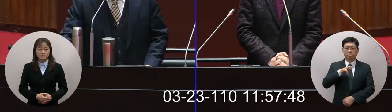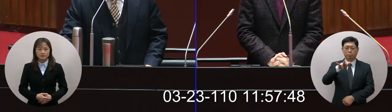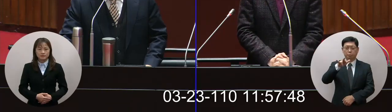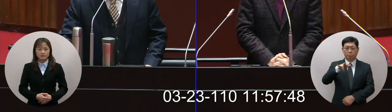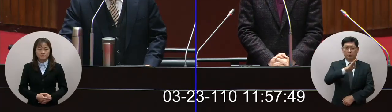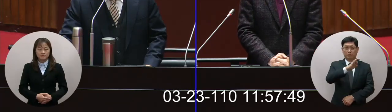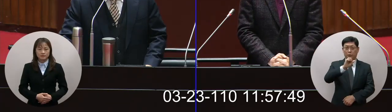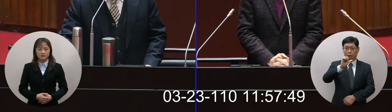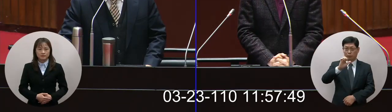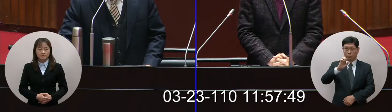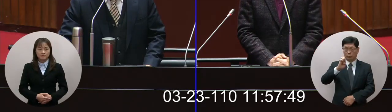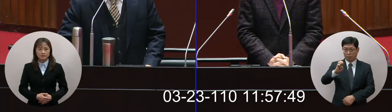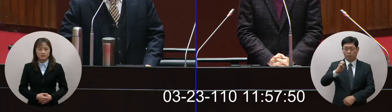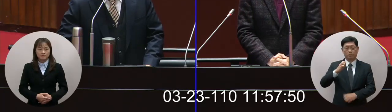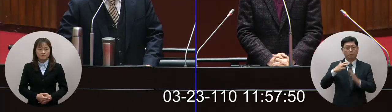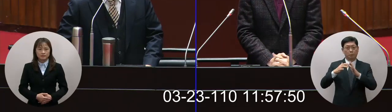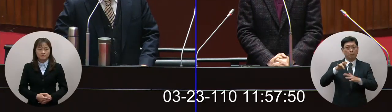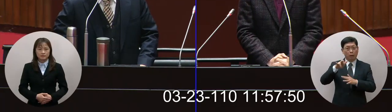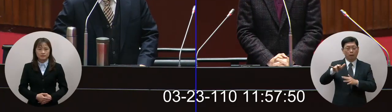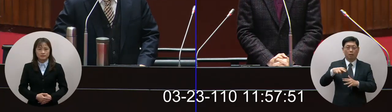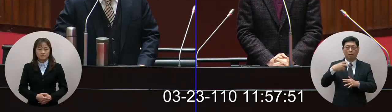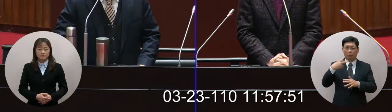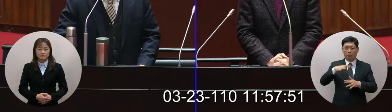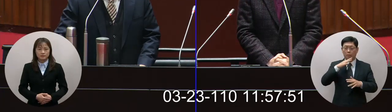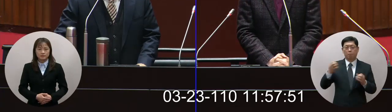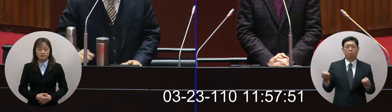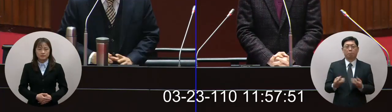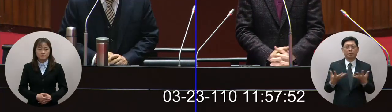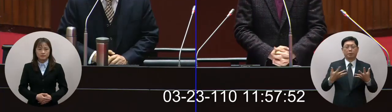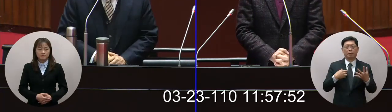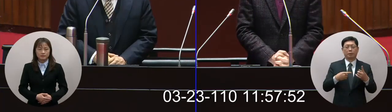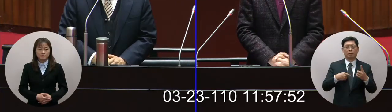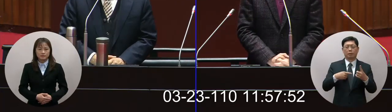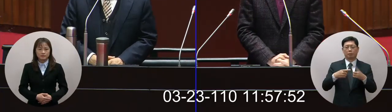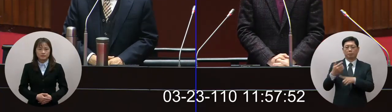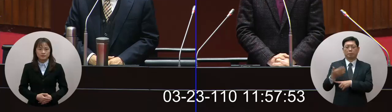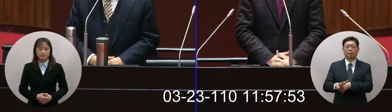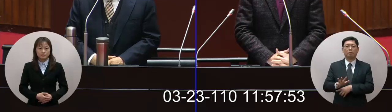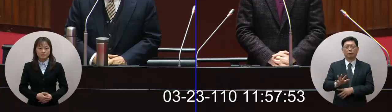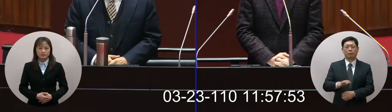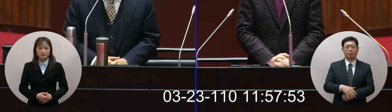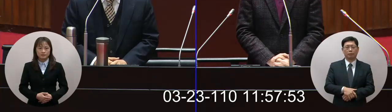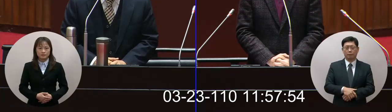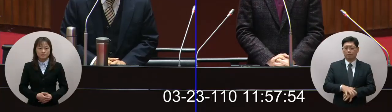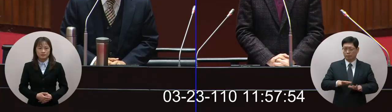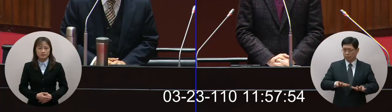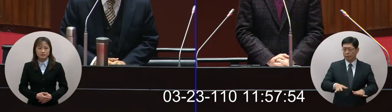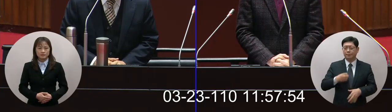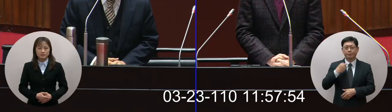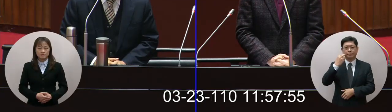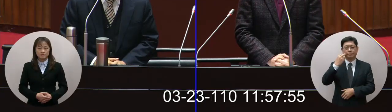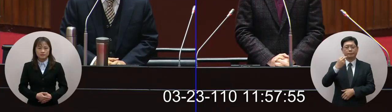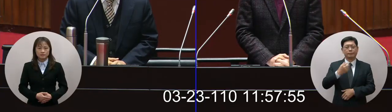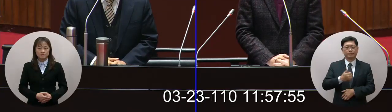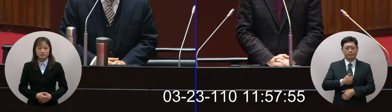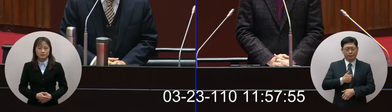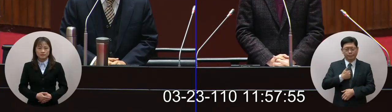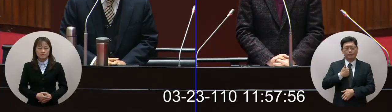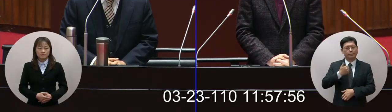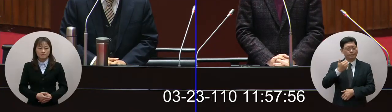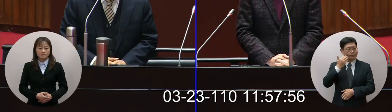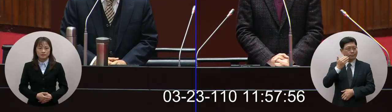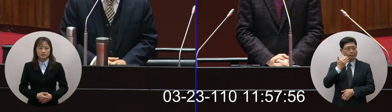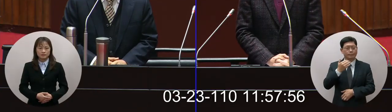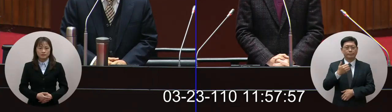的战斗机又失事罹难哦，那本席在这里哦，感觉哦非常的遗